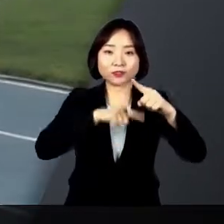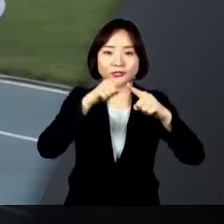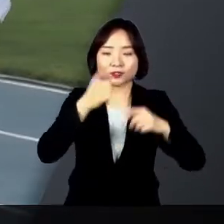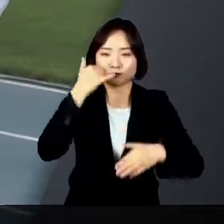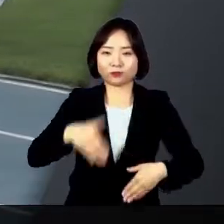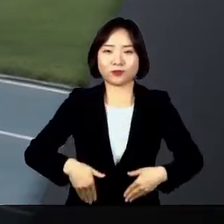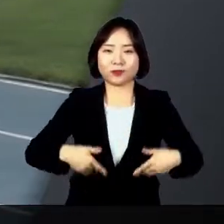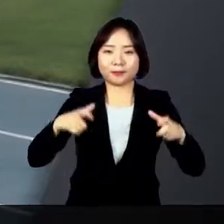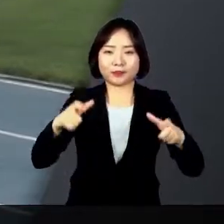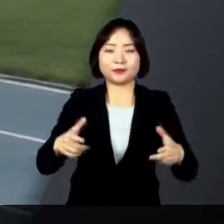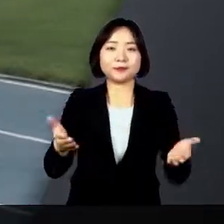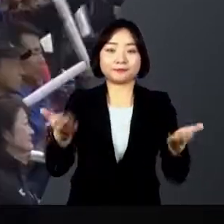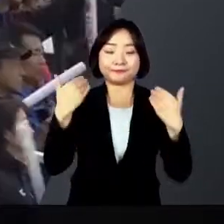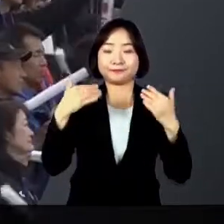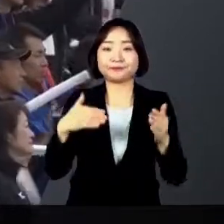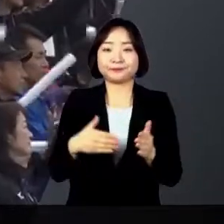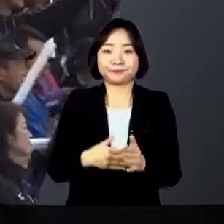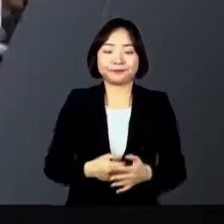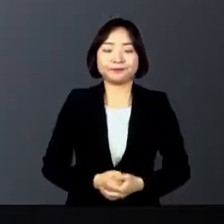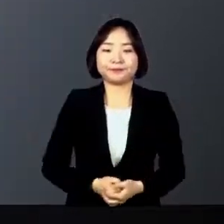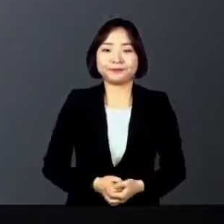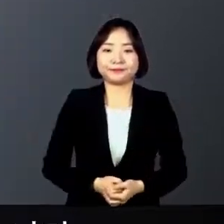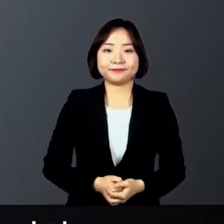전국생활체육대축전이 충청남도 일원에서 개최됐습니다.